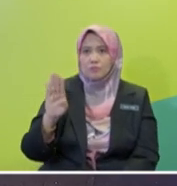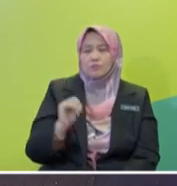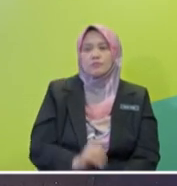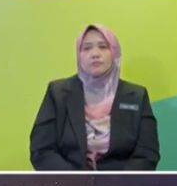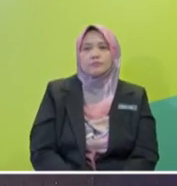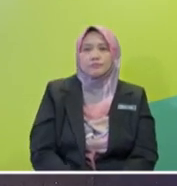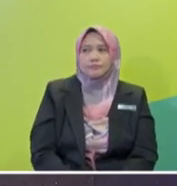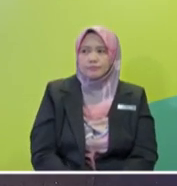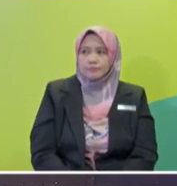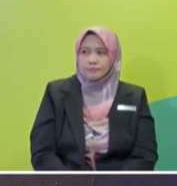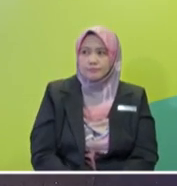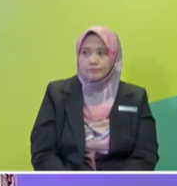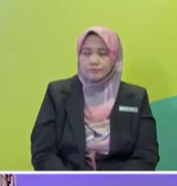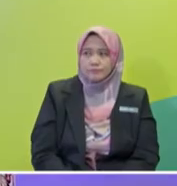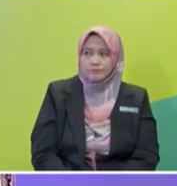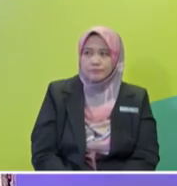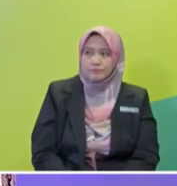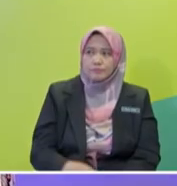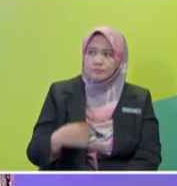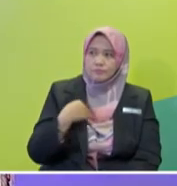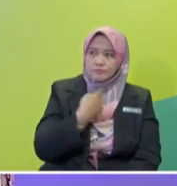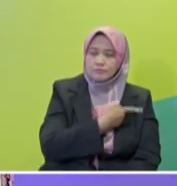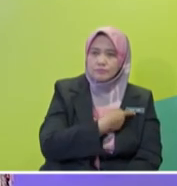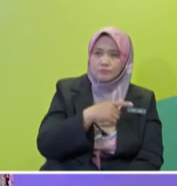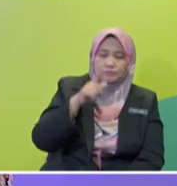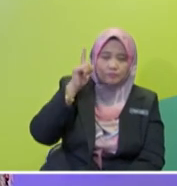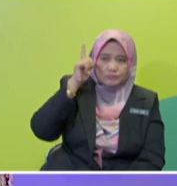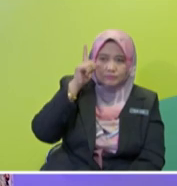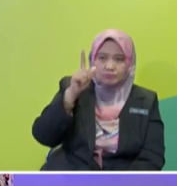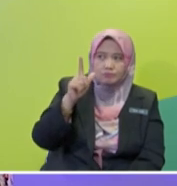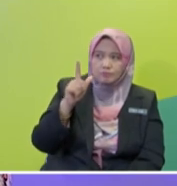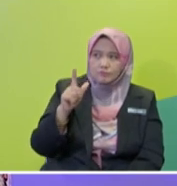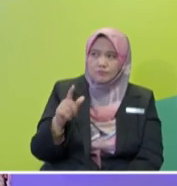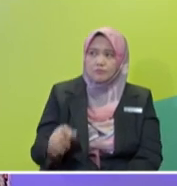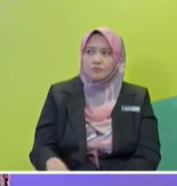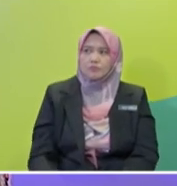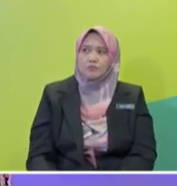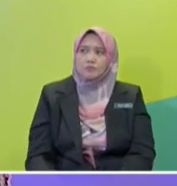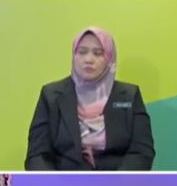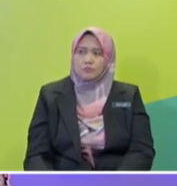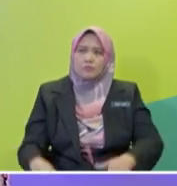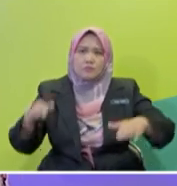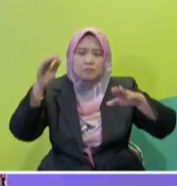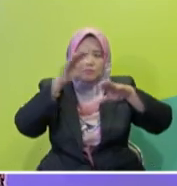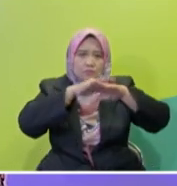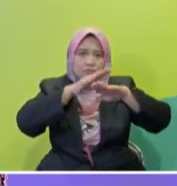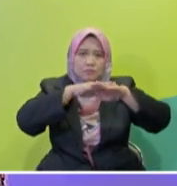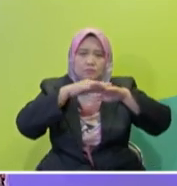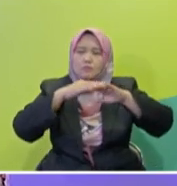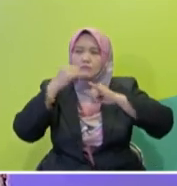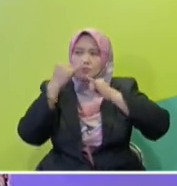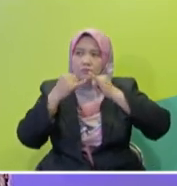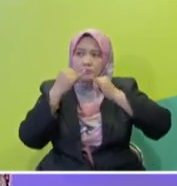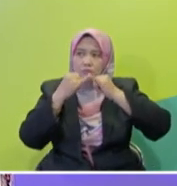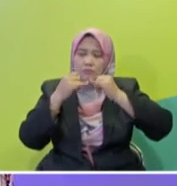betul Kita nampak biodata di saya itu adalah sesuai untuk tajuk jadi datang itulah kita boleh menggunakan